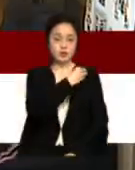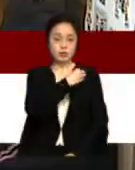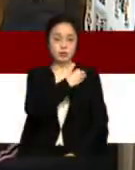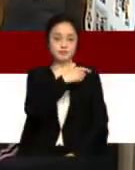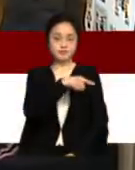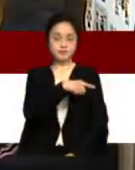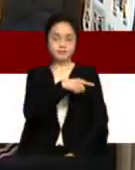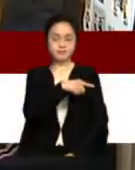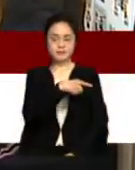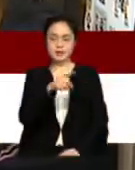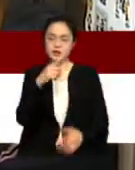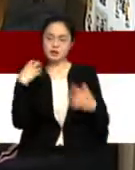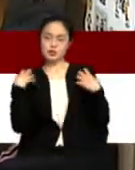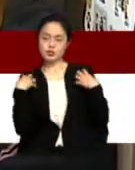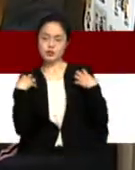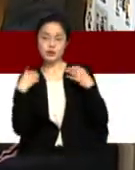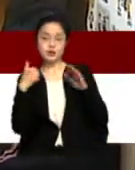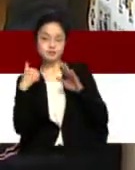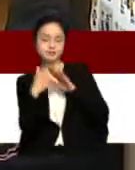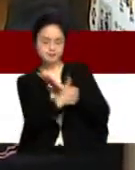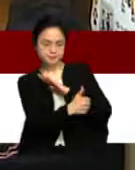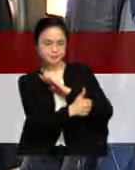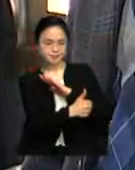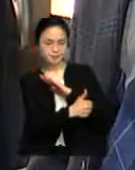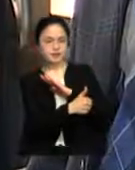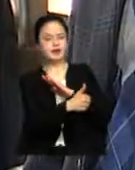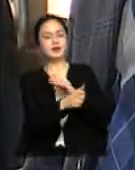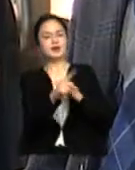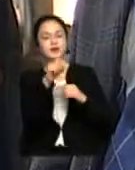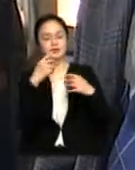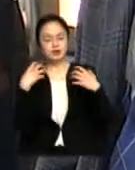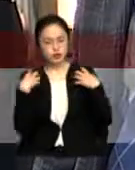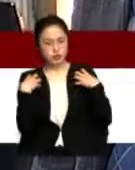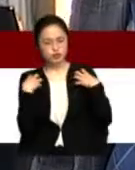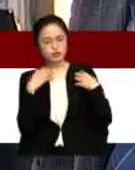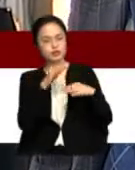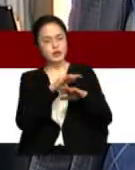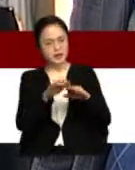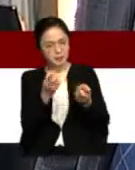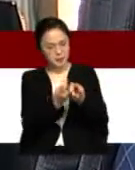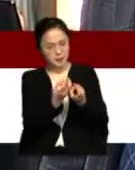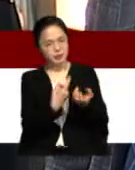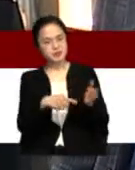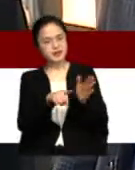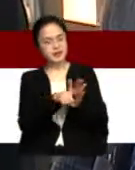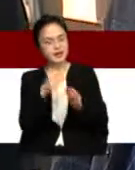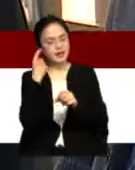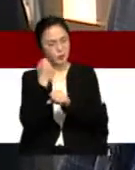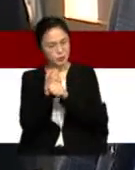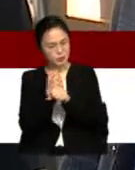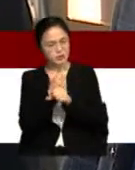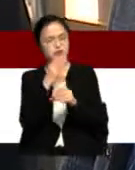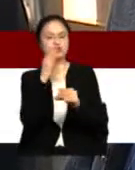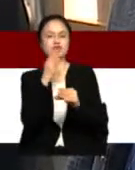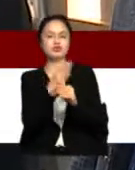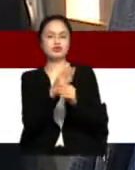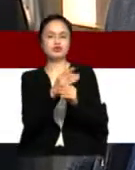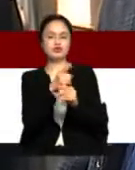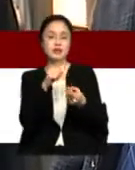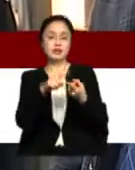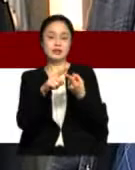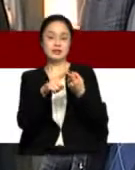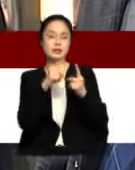방문해 정부의 1 제기 중 이라는 뜻을 전했습니다 더구나 진행 되던데 들을 갑자기 와 주지약